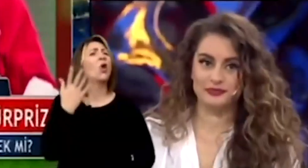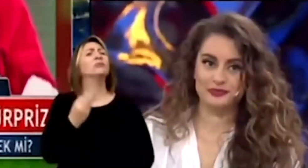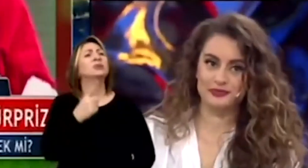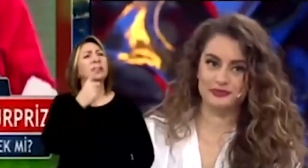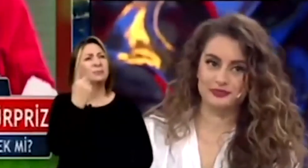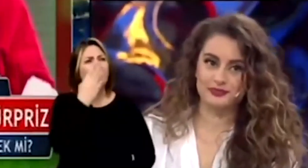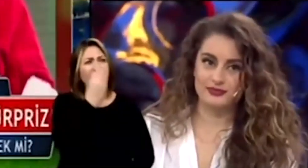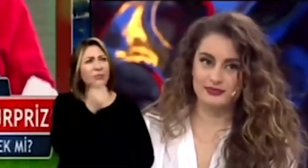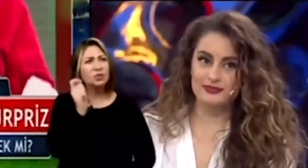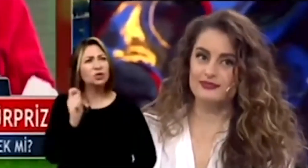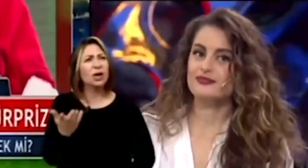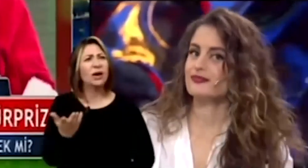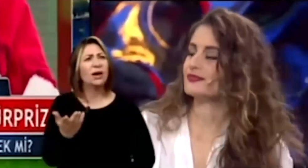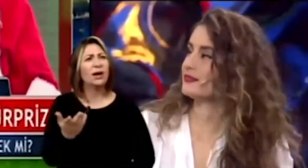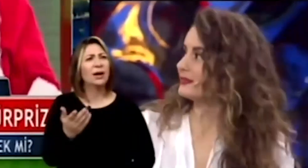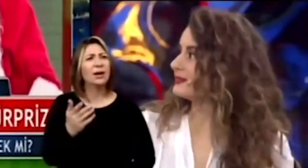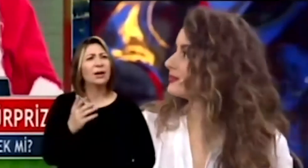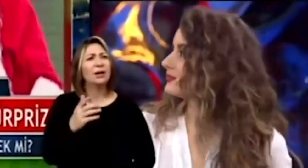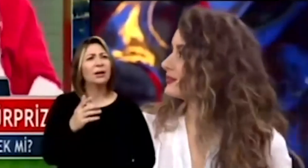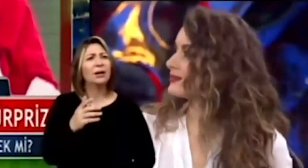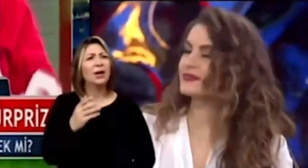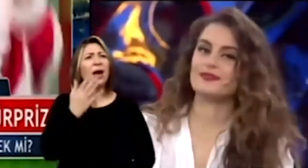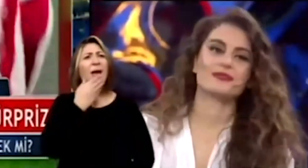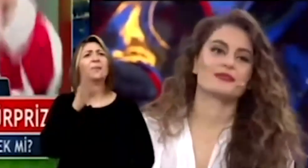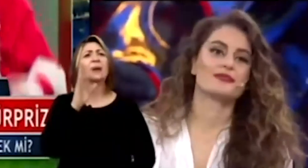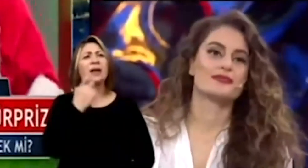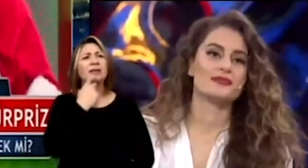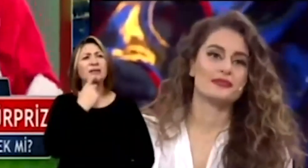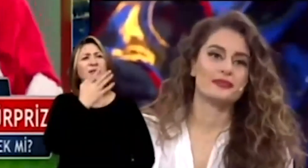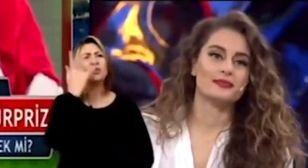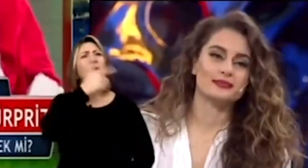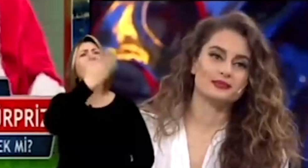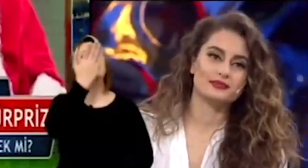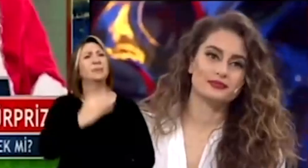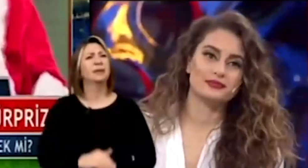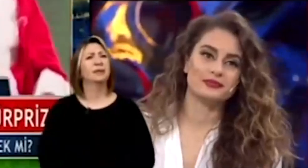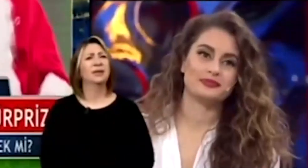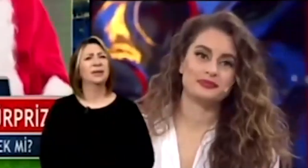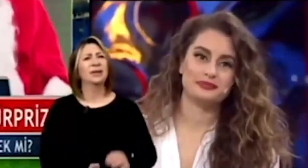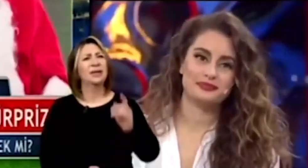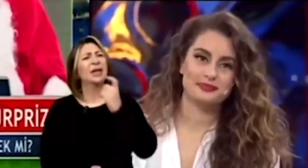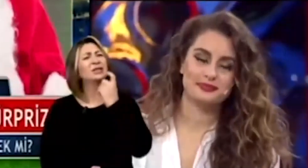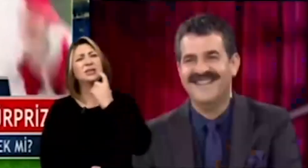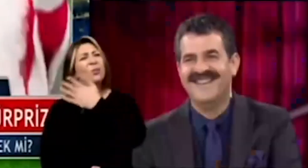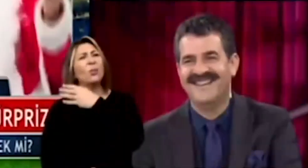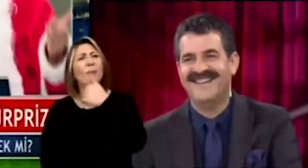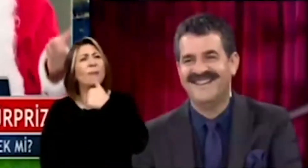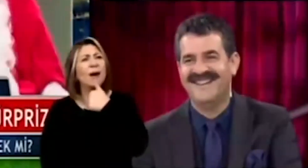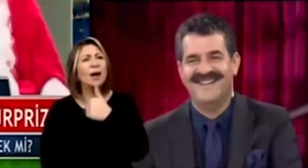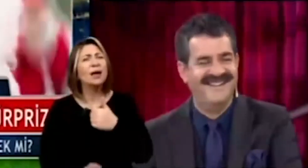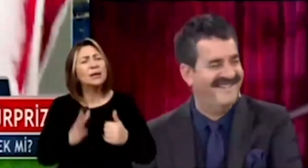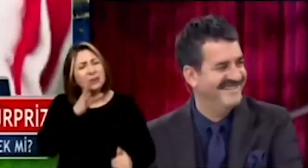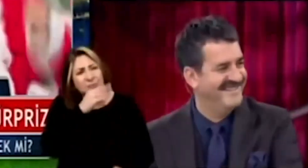Baba sana? Bir şey yapmış sana Noel Baba? Ya ben, ne yaptın Noel Baba'ya? Ayıp deme adam, kaç yaşında adam akıllı, utanmadı. Kaç yaşında bu Noel Baba? Sembol